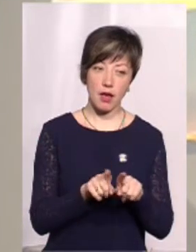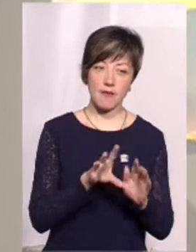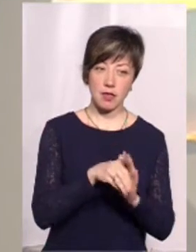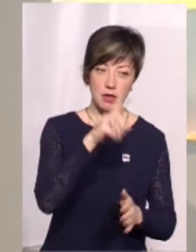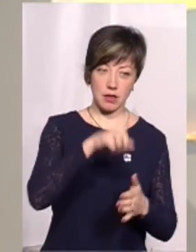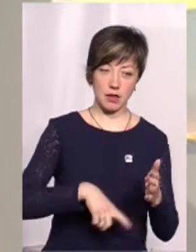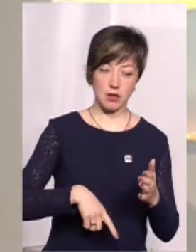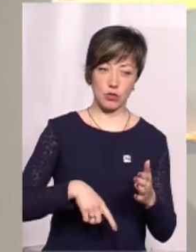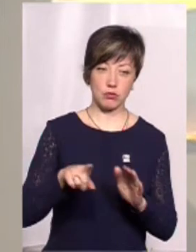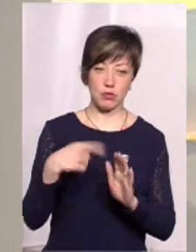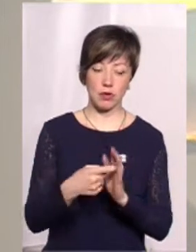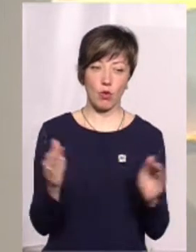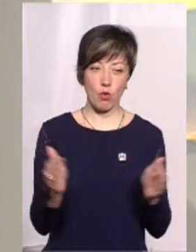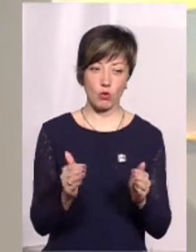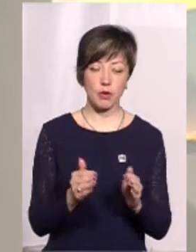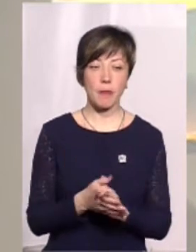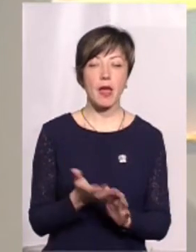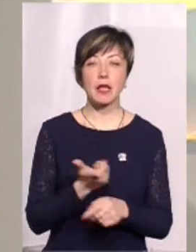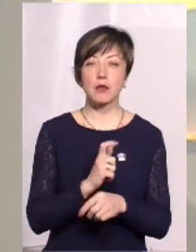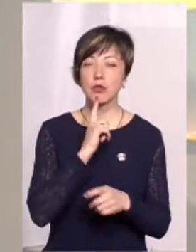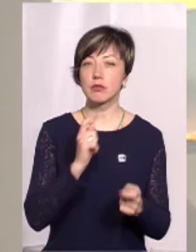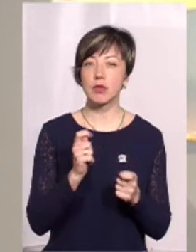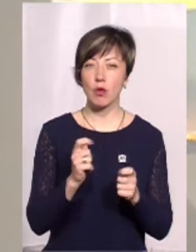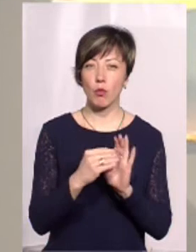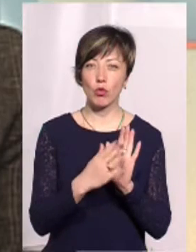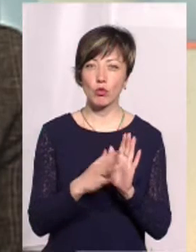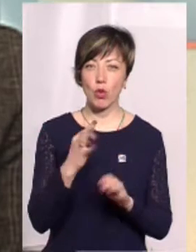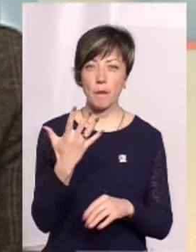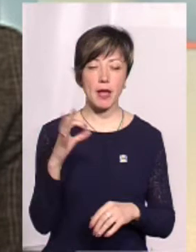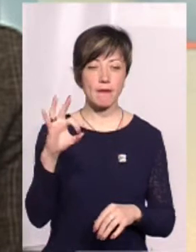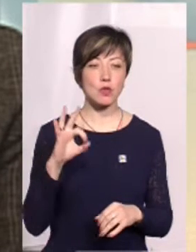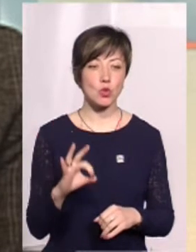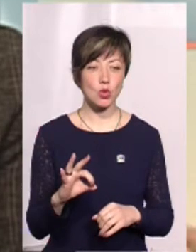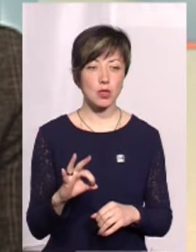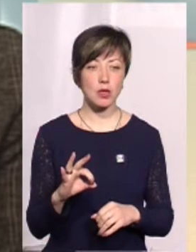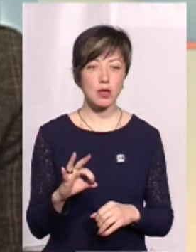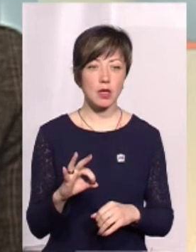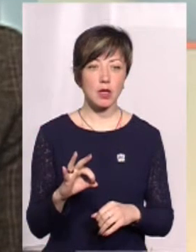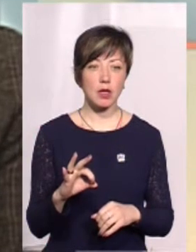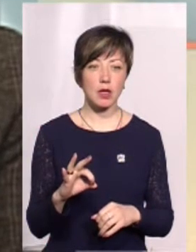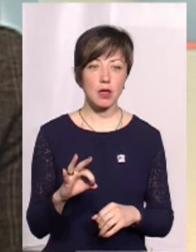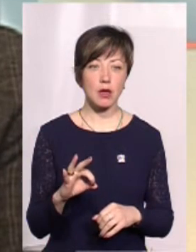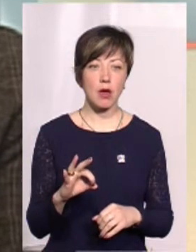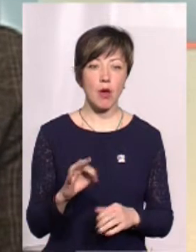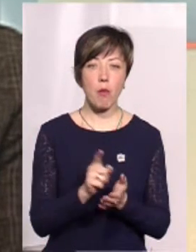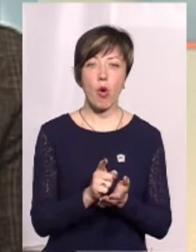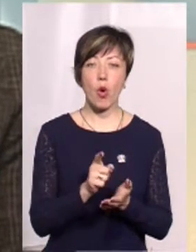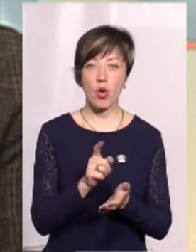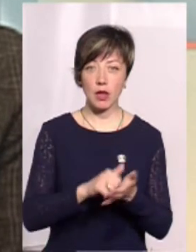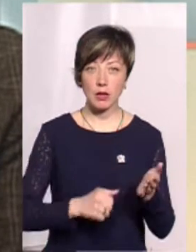вселили надію? Ну, насправді, найбільше насторожив пункт про 5%, коли ми захочемо вивести з тіні